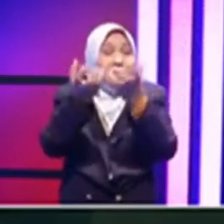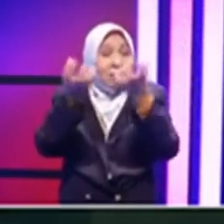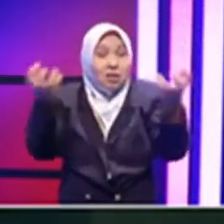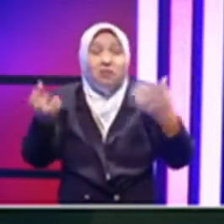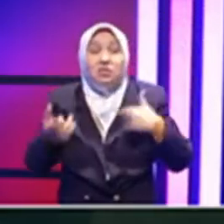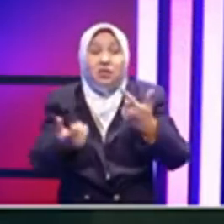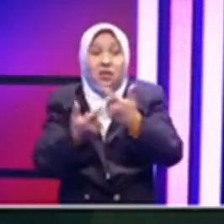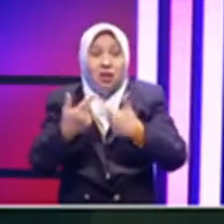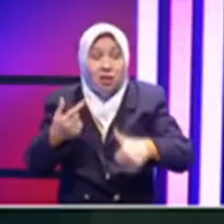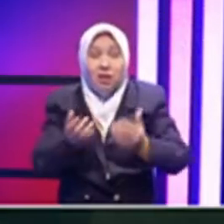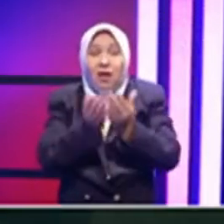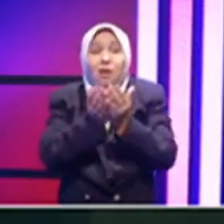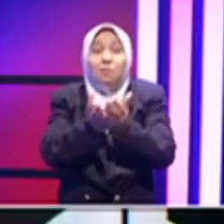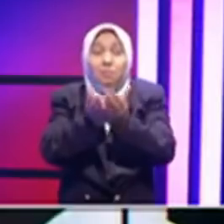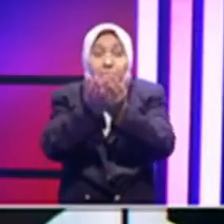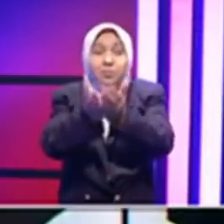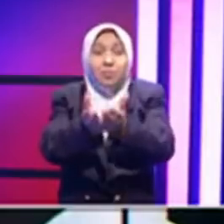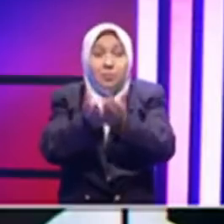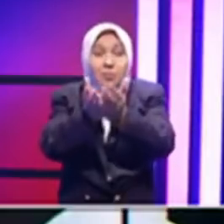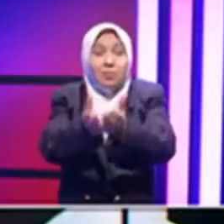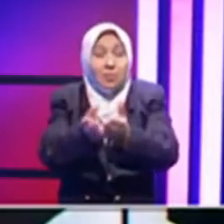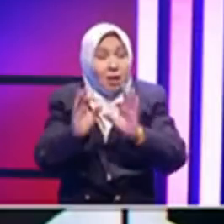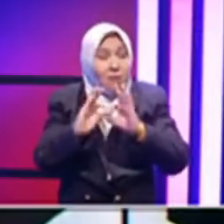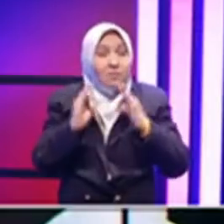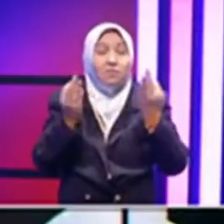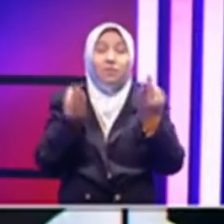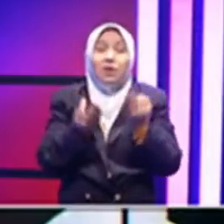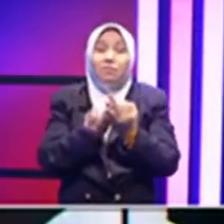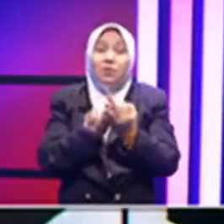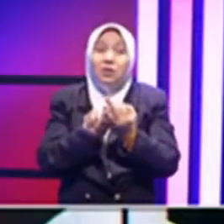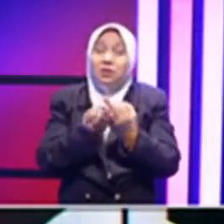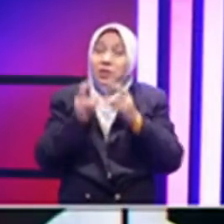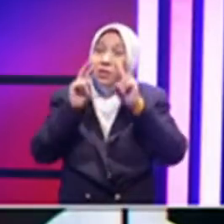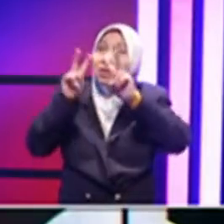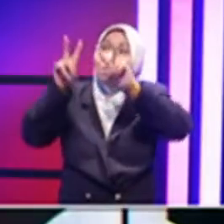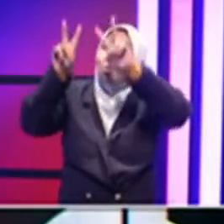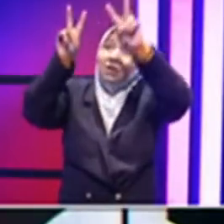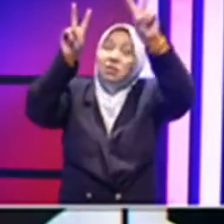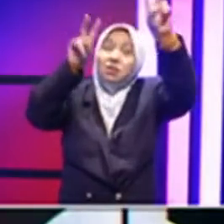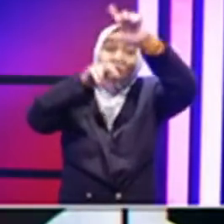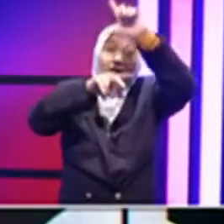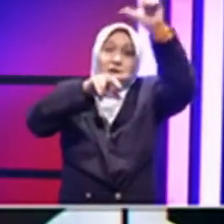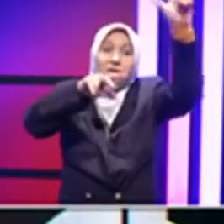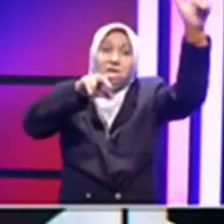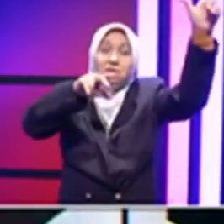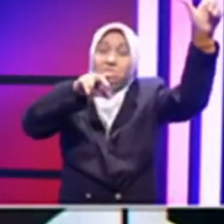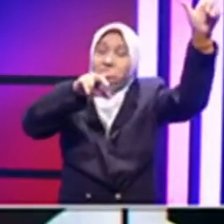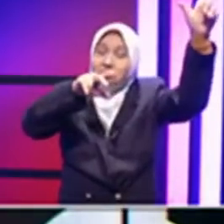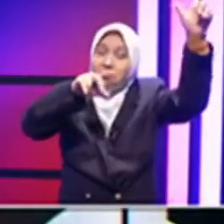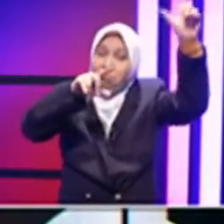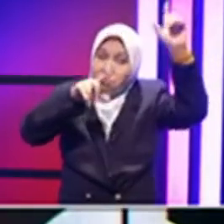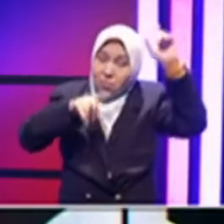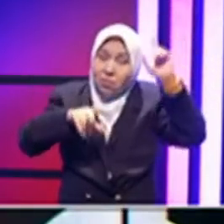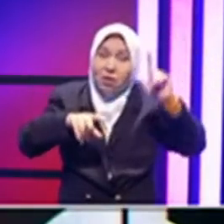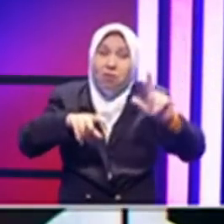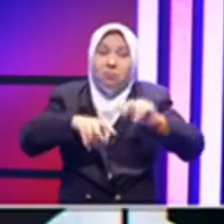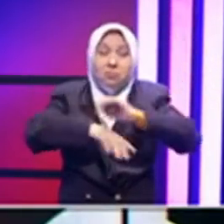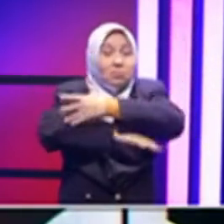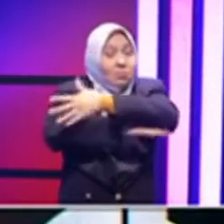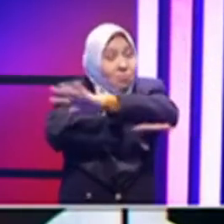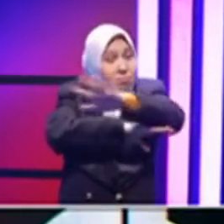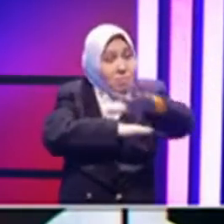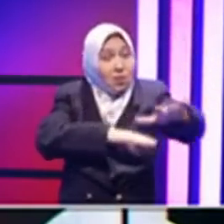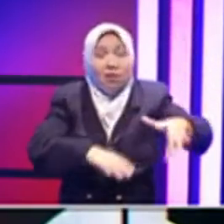Ustaz ya, naik boat dia tu kan, sambil dengan family, bila tengok atas langit tu, memang waktu di atas laut itu